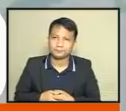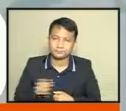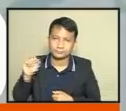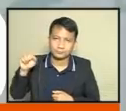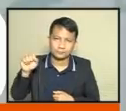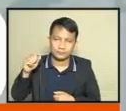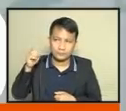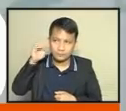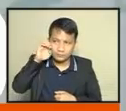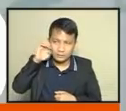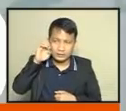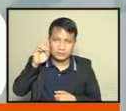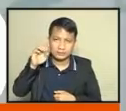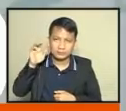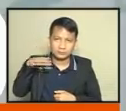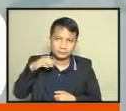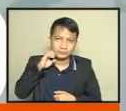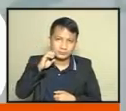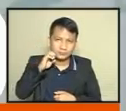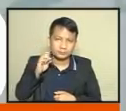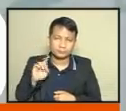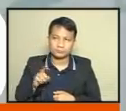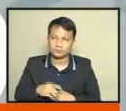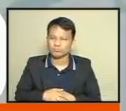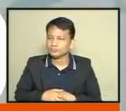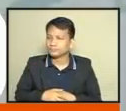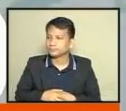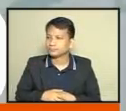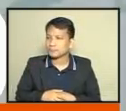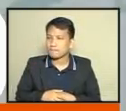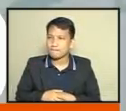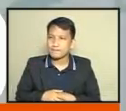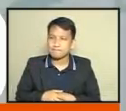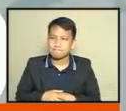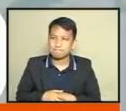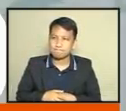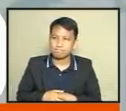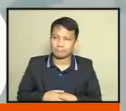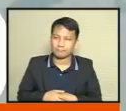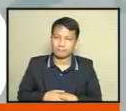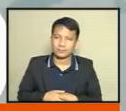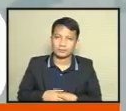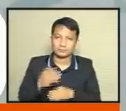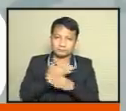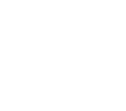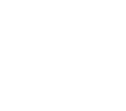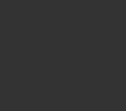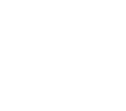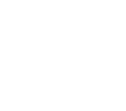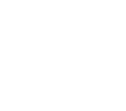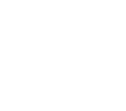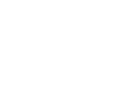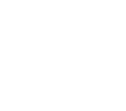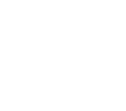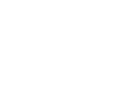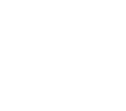Okay. Miss Elma? Naputol ulit. Okay. Sige po. Ingat na lang kay Miss Elma.